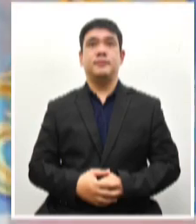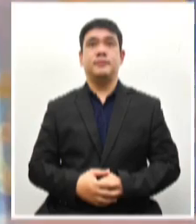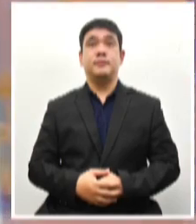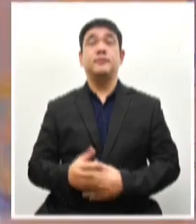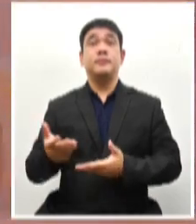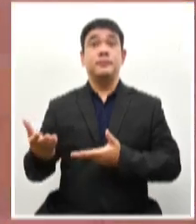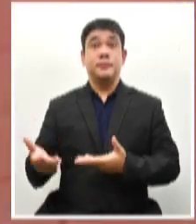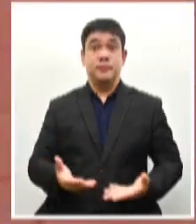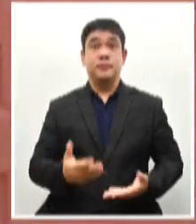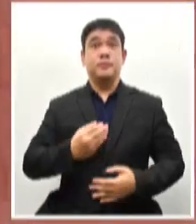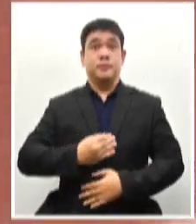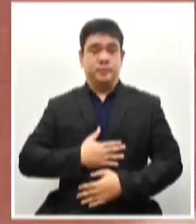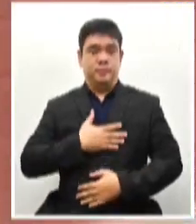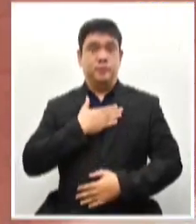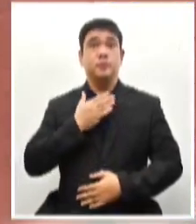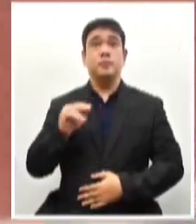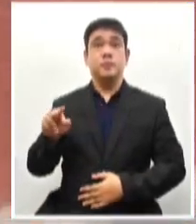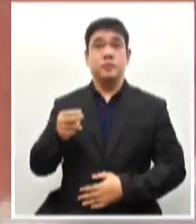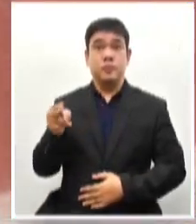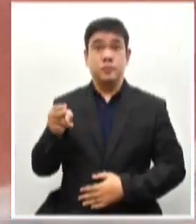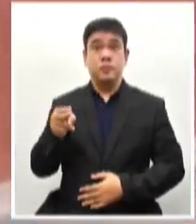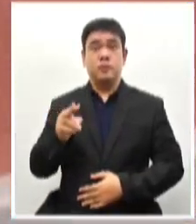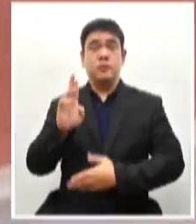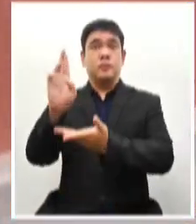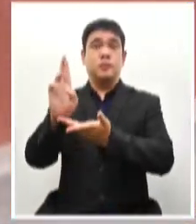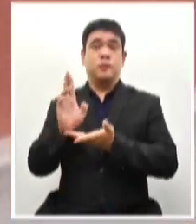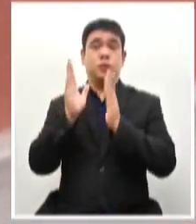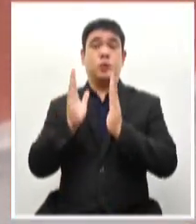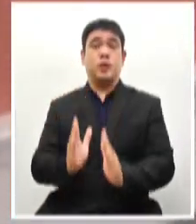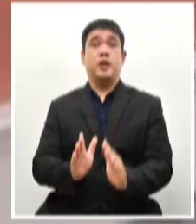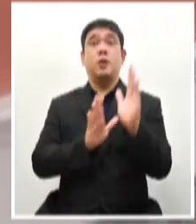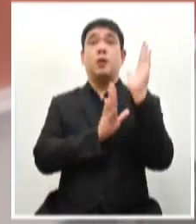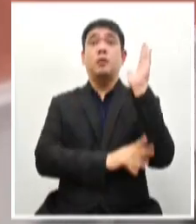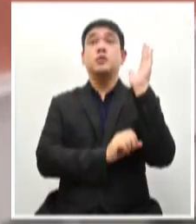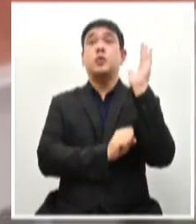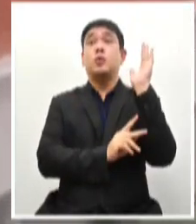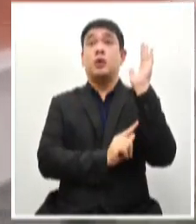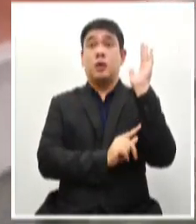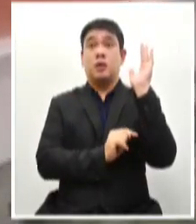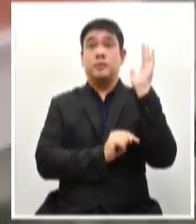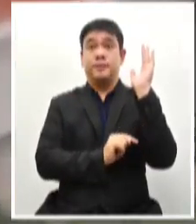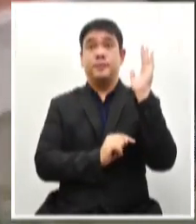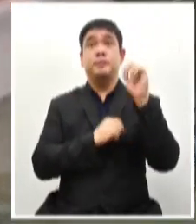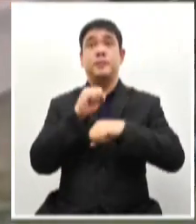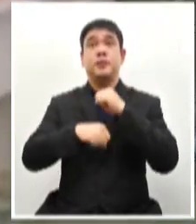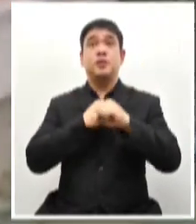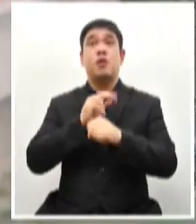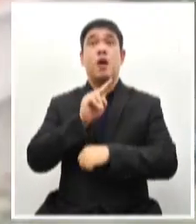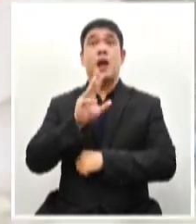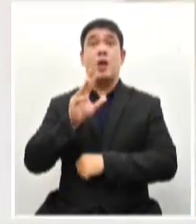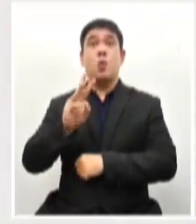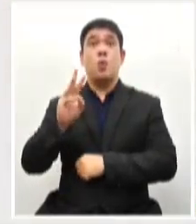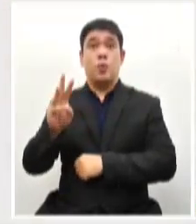นำเสนอคลิปความภูมิใจที่ได้รับการคัดเลือกให้ได้รับรางวัลคนดีสีสงขลาประจำปี2566ในประเด็น